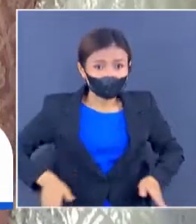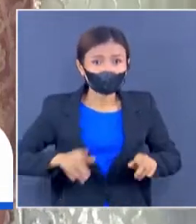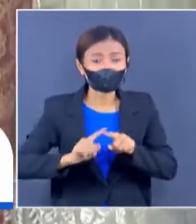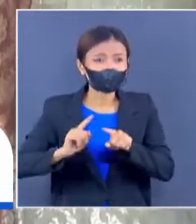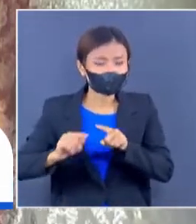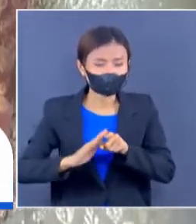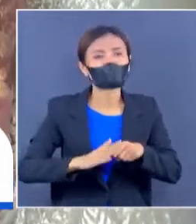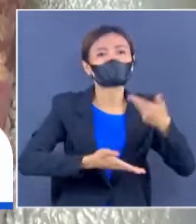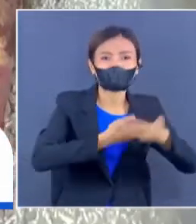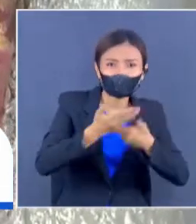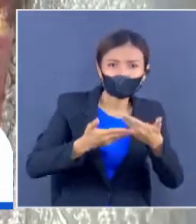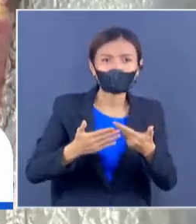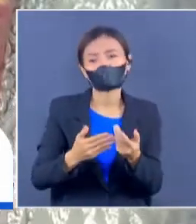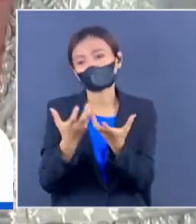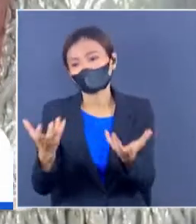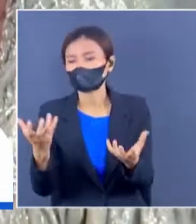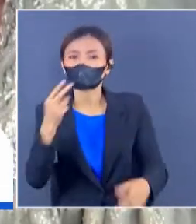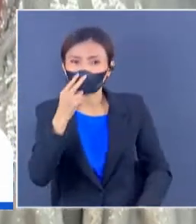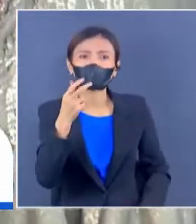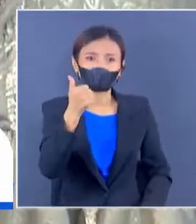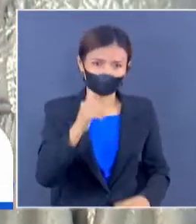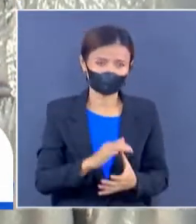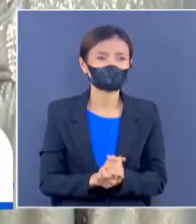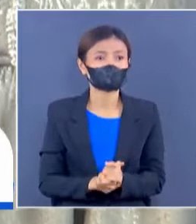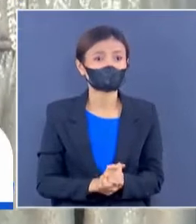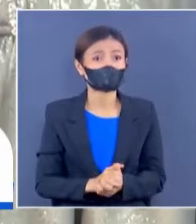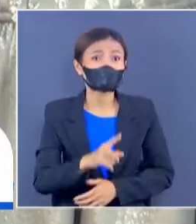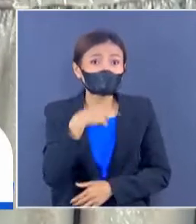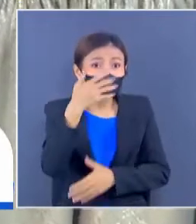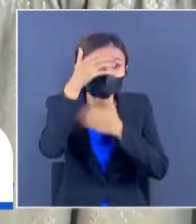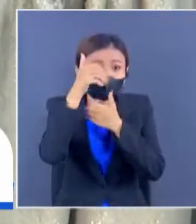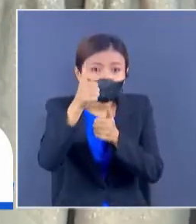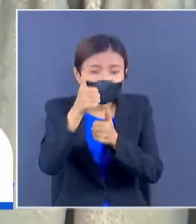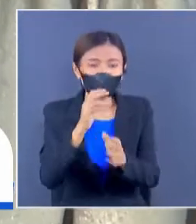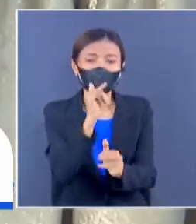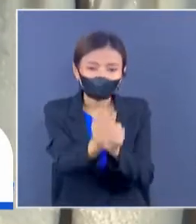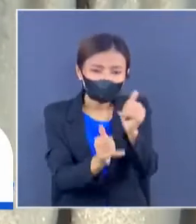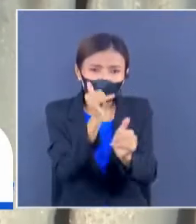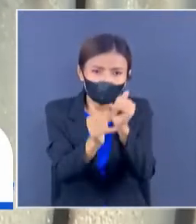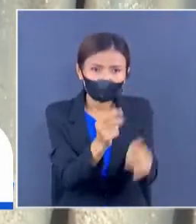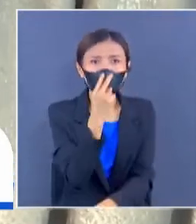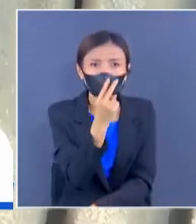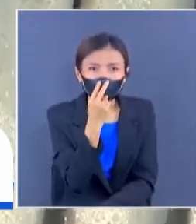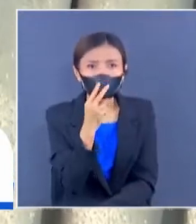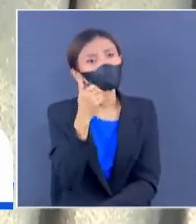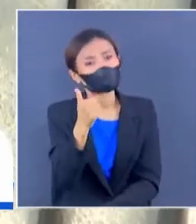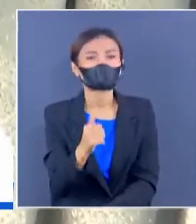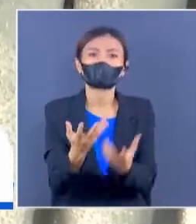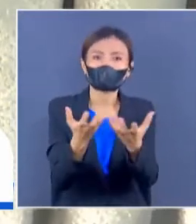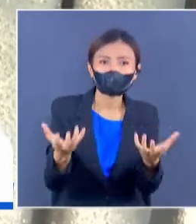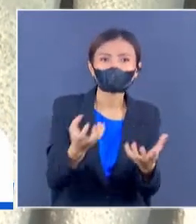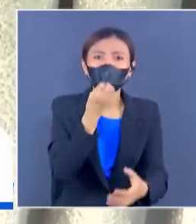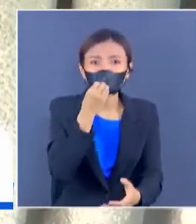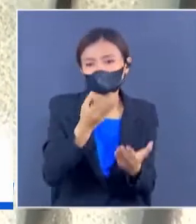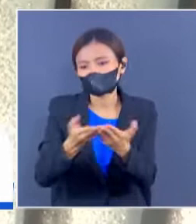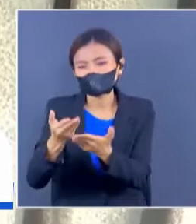ส่งเสริมศิลปาชีพอีกด้วยนะครับอยากเชิญชวนคุณผู้ชมทุกท่านนะครับมาร่วมงานกันมาชมมาชิมมาช็อปและ